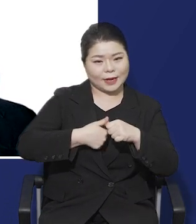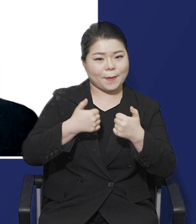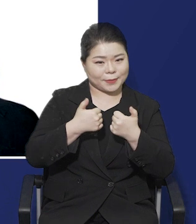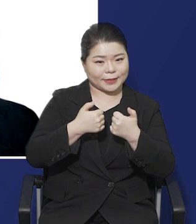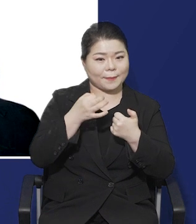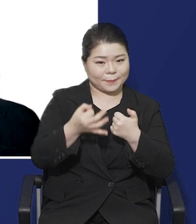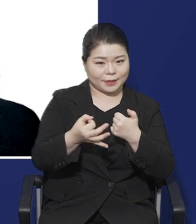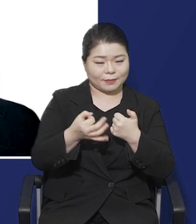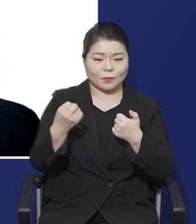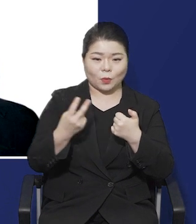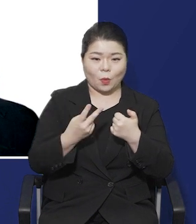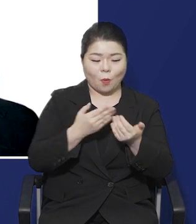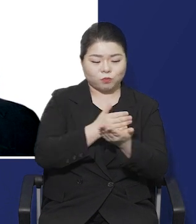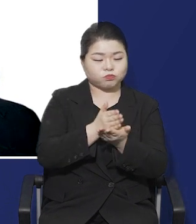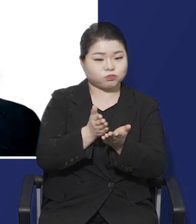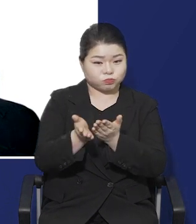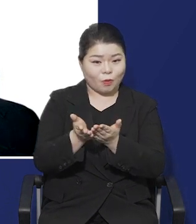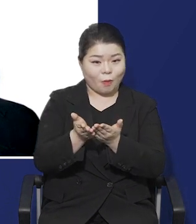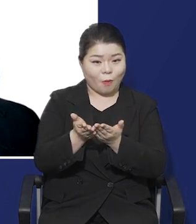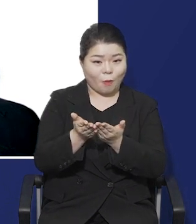다양한 분야로